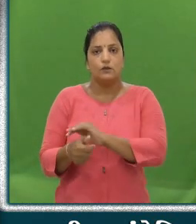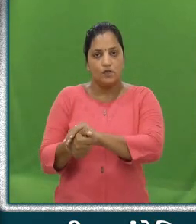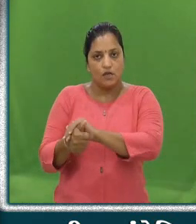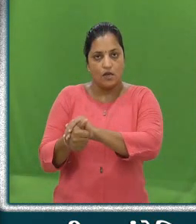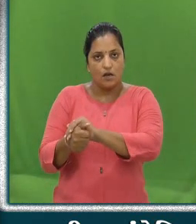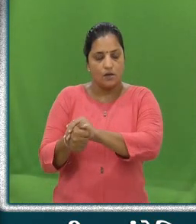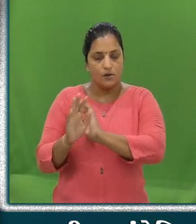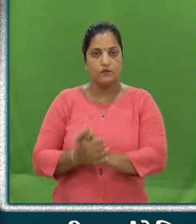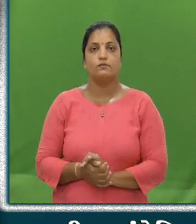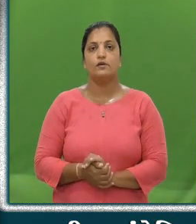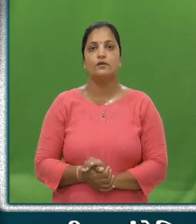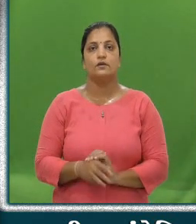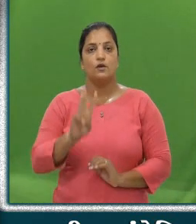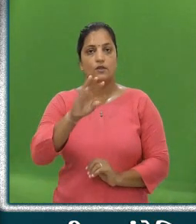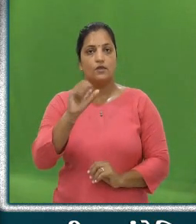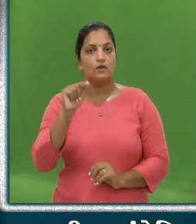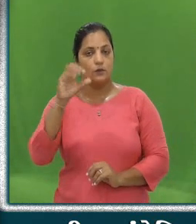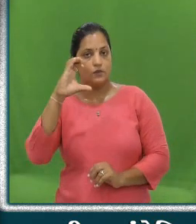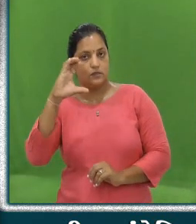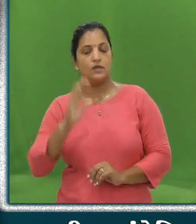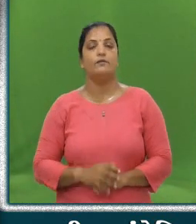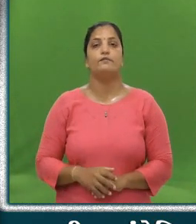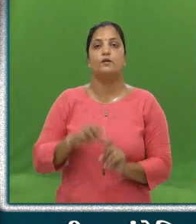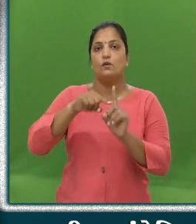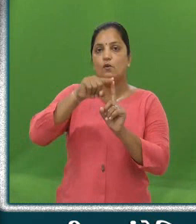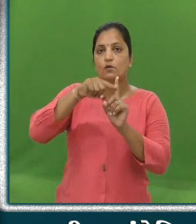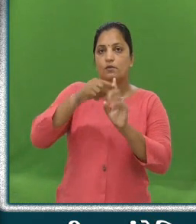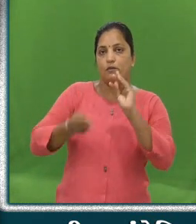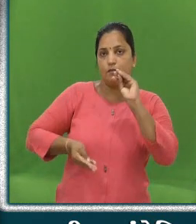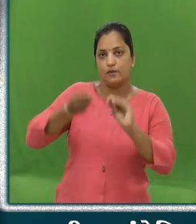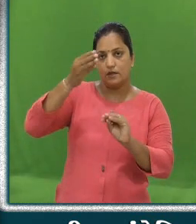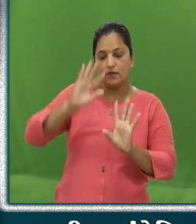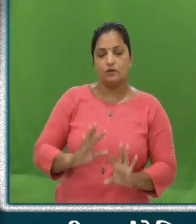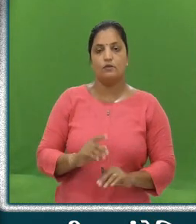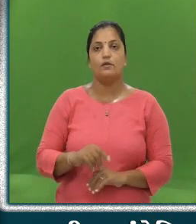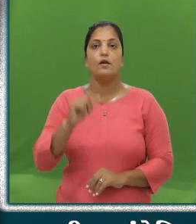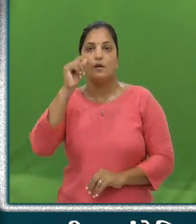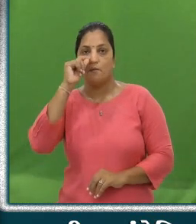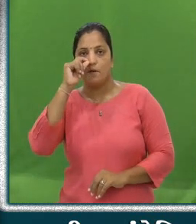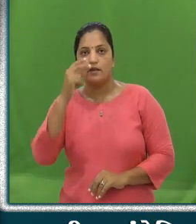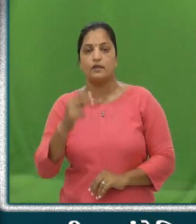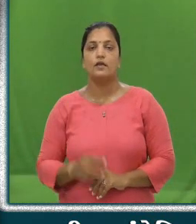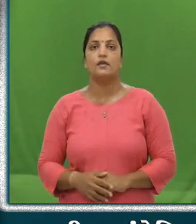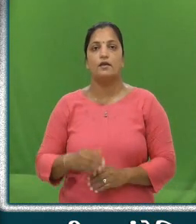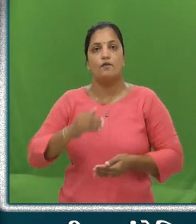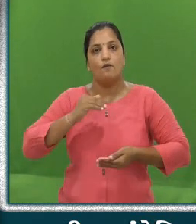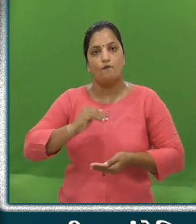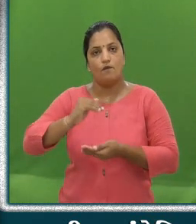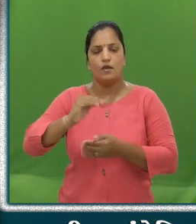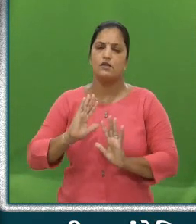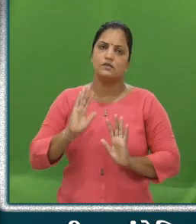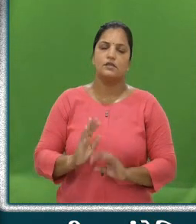જે હોય છે એ આ રીતે 30 અંશ સેલ્સિયસ કરતા ઊંચું તાપમાન થાય તો માદા તરીકે વિકાસ